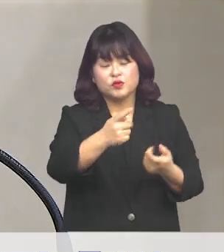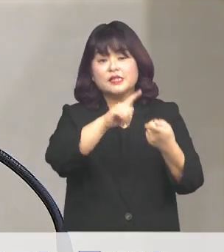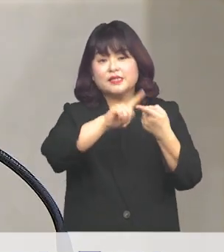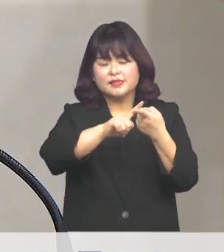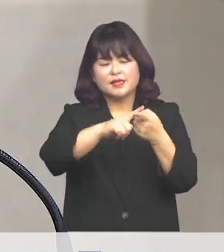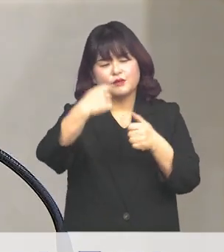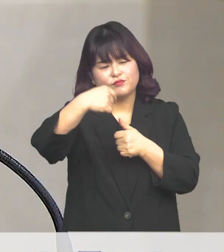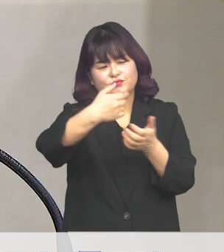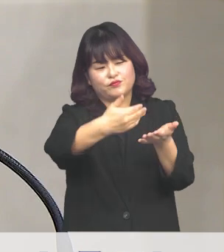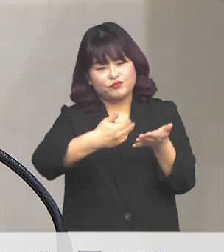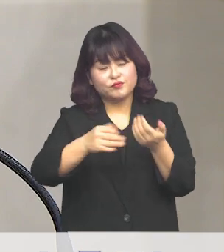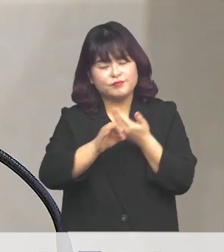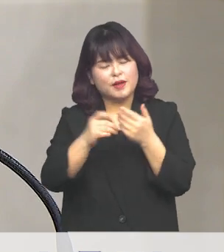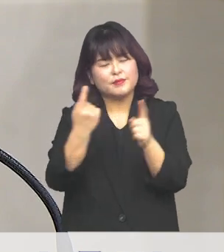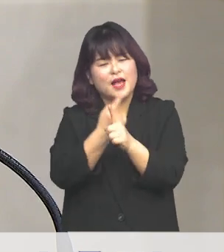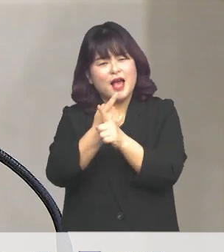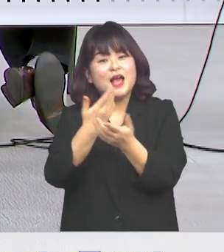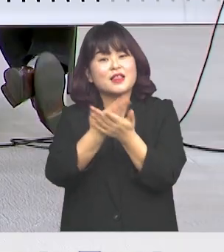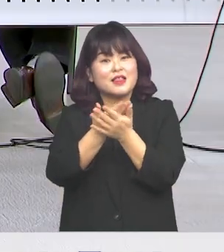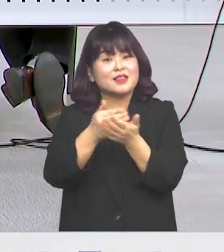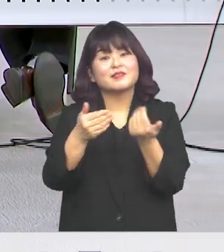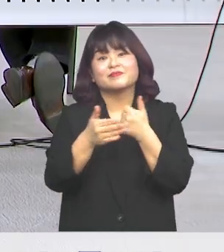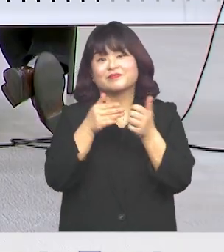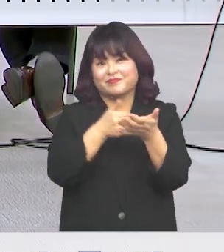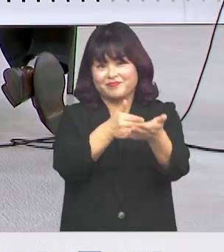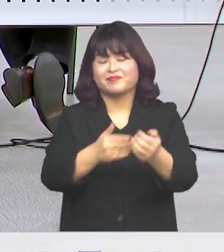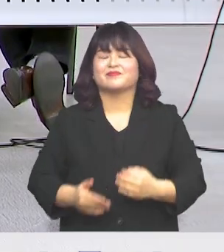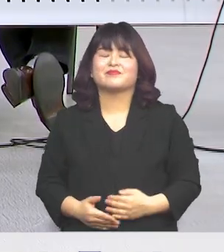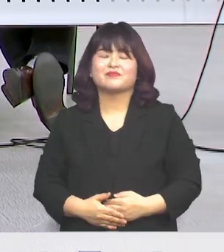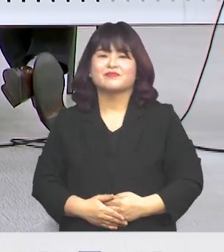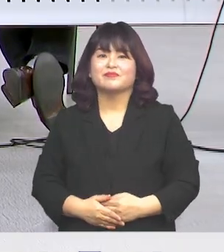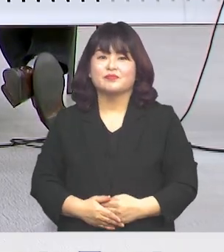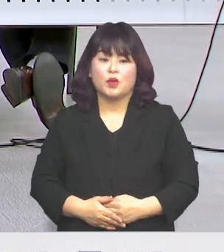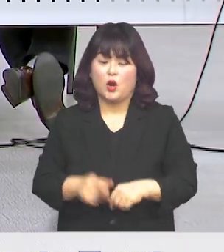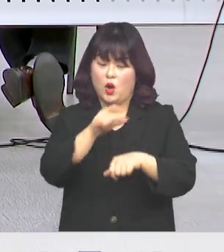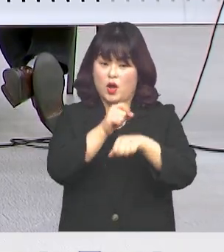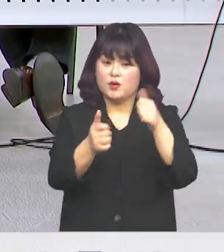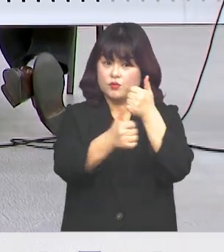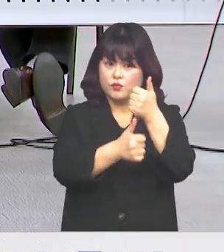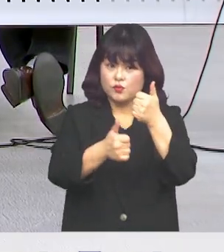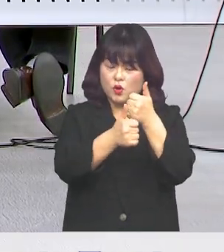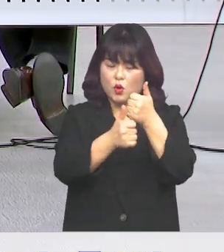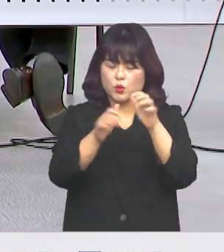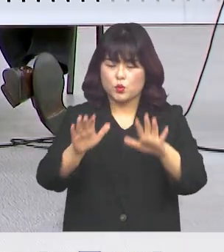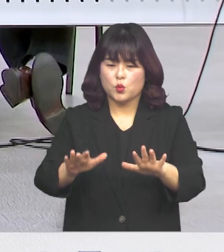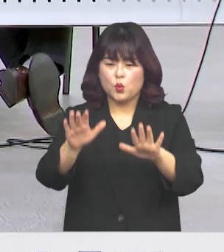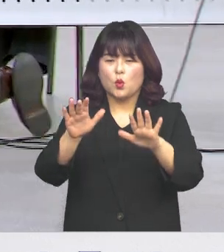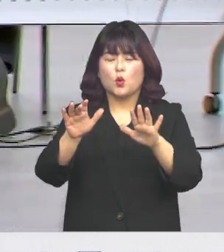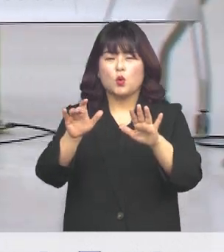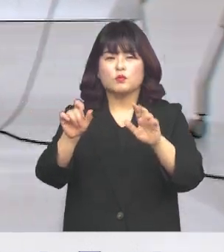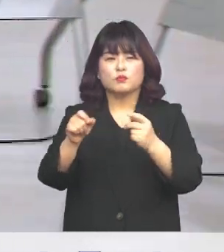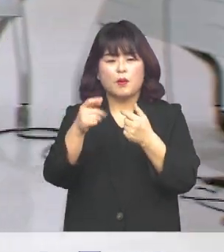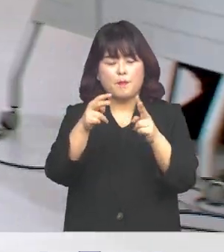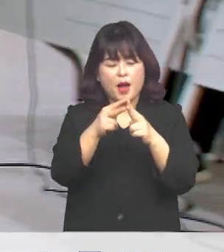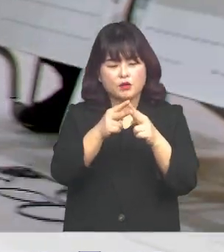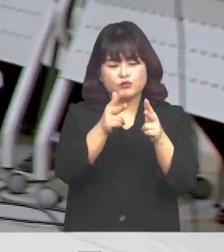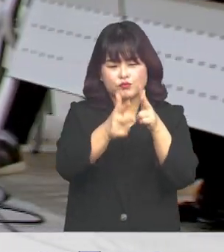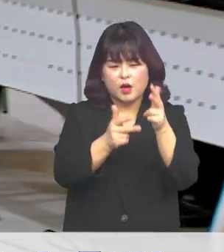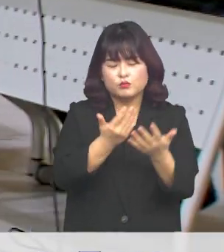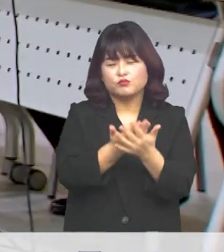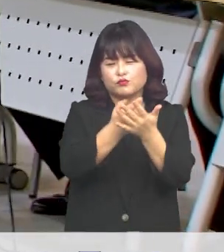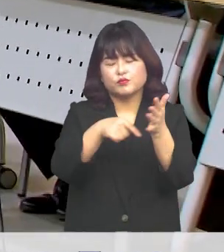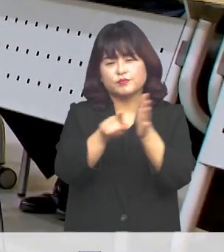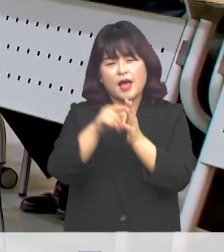위원 여러분이 가르침을 통해 채워주기 바란다고 말했습니다. 위원회는 용인에서 시작하는 반도체 육성